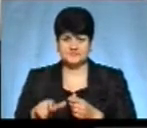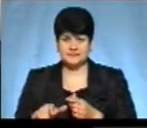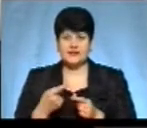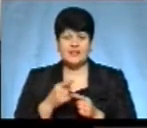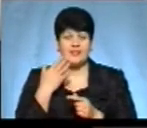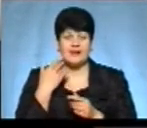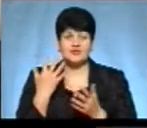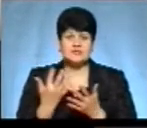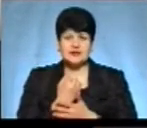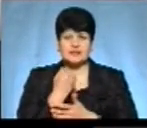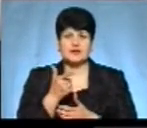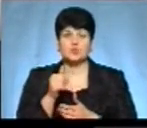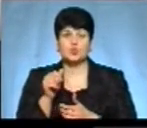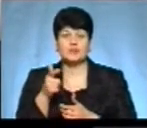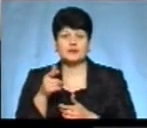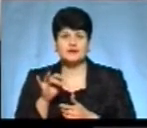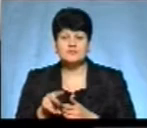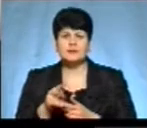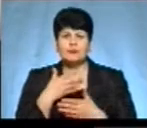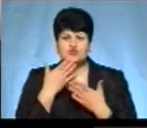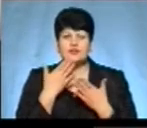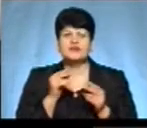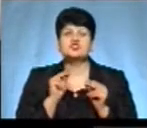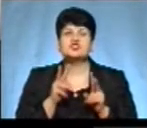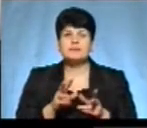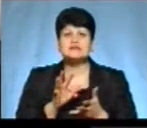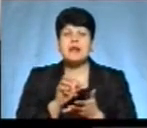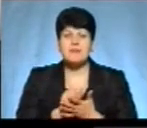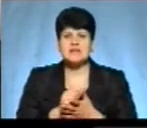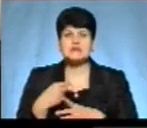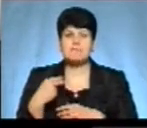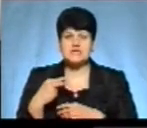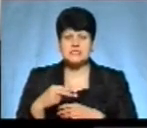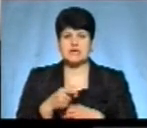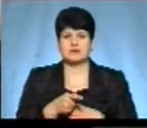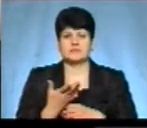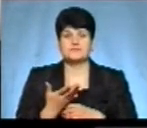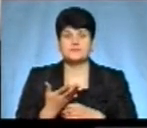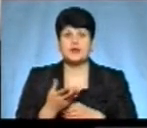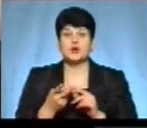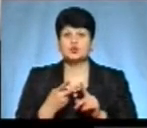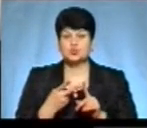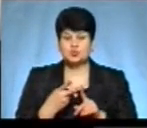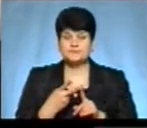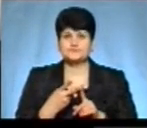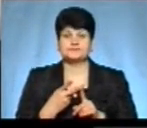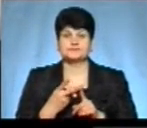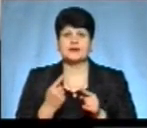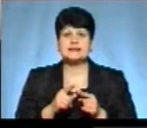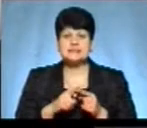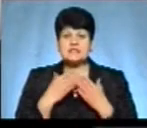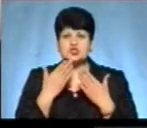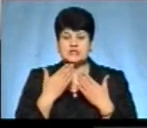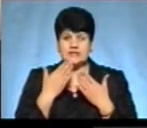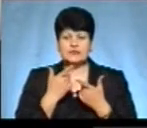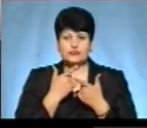легко знайти в Гуглі. От, і перечитати собі, чим займається президент, коло його повноважень. По-друге, це читати